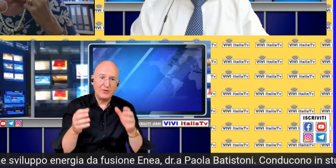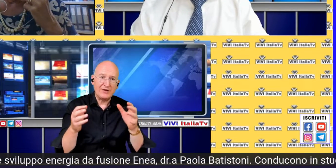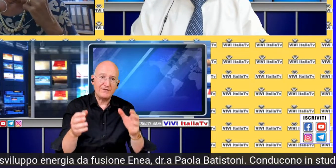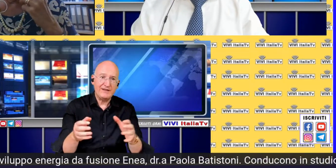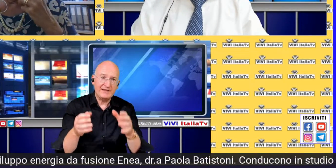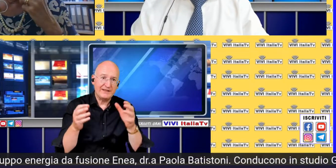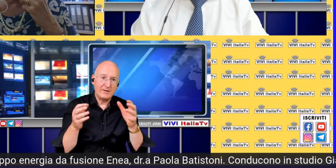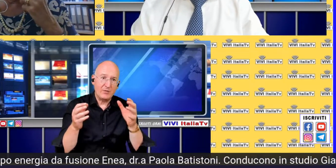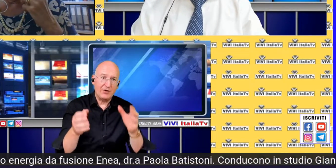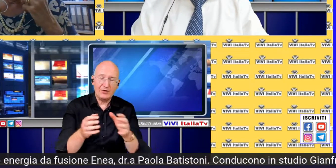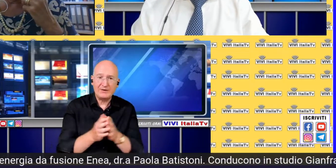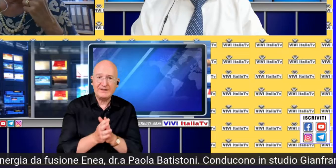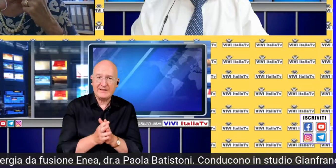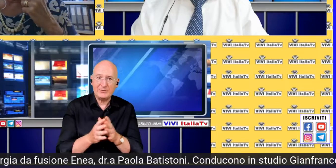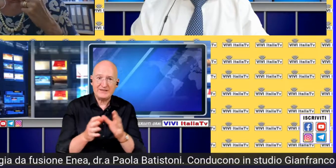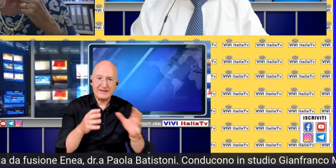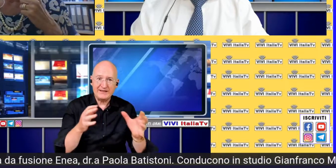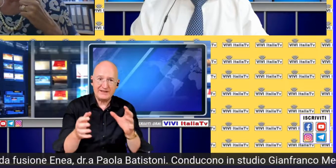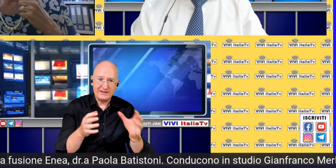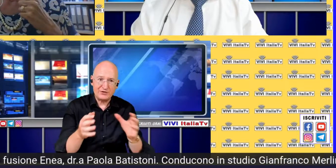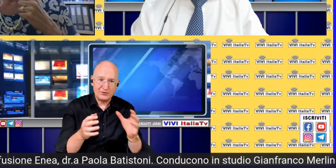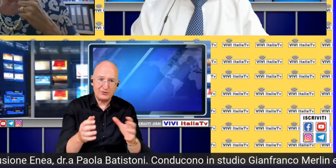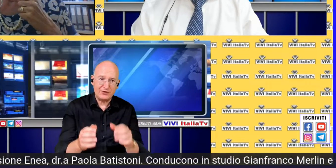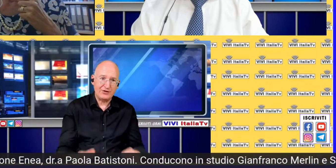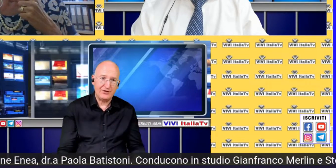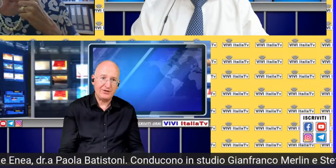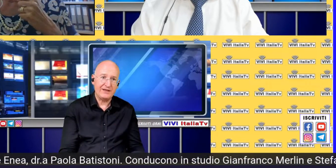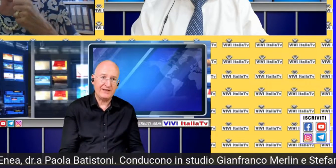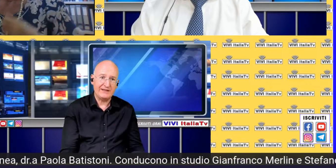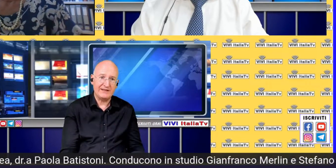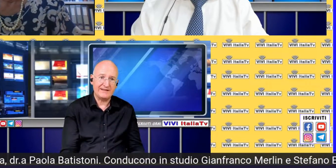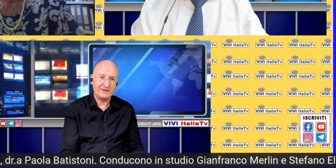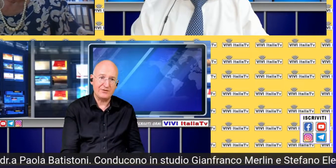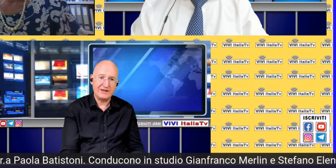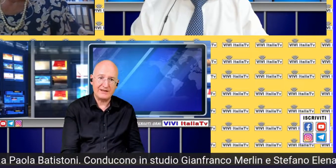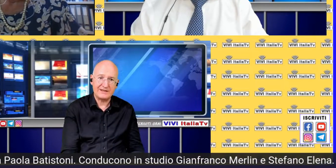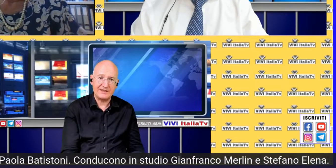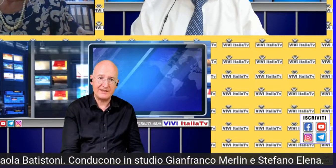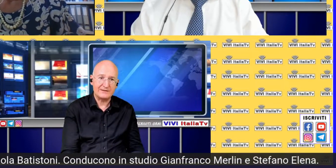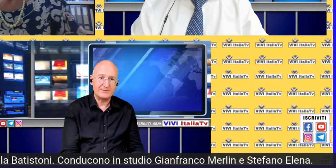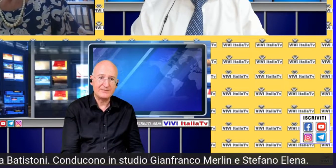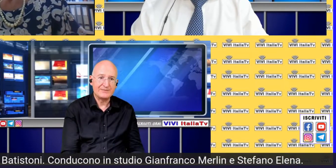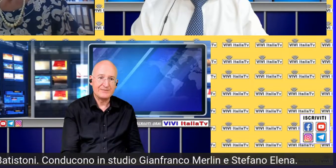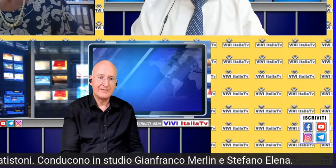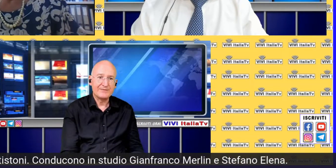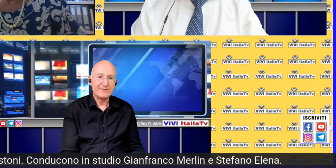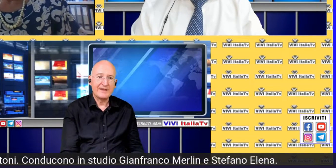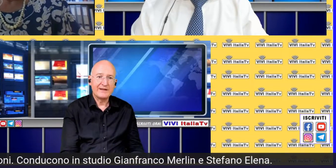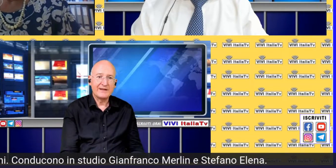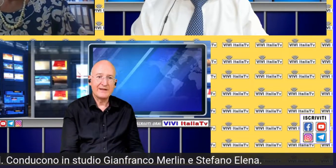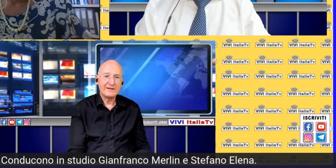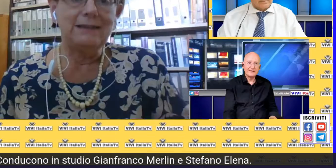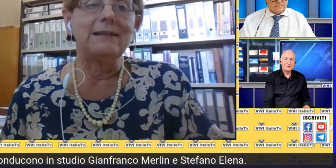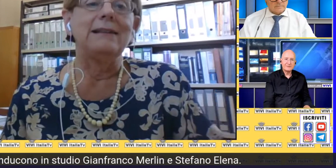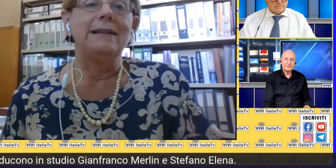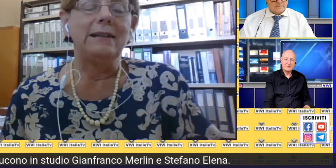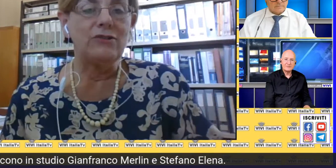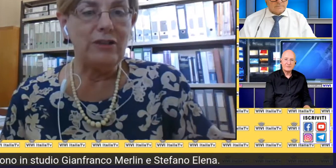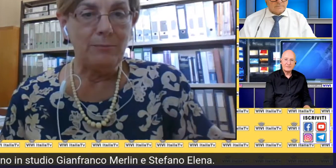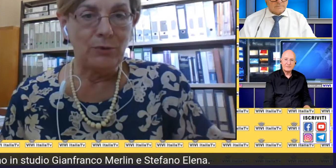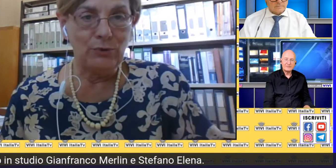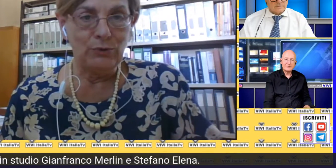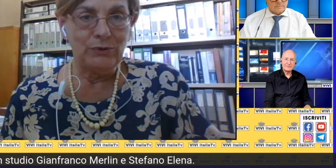moderatori, piombo, grafite, boro e quant'altro per cercare di tenere sotto controllo la reazione nucleare stessa. Assolutamente